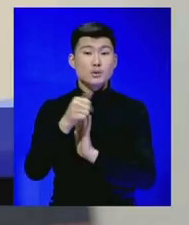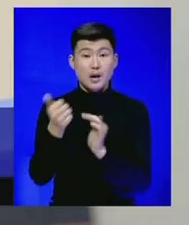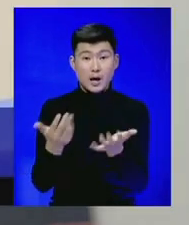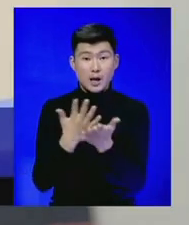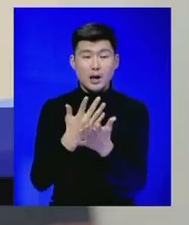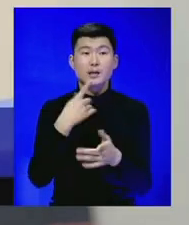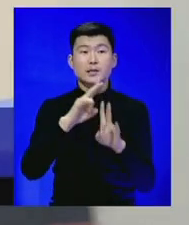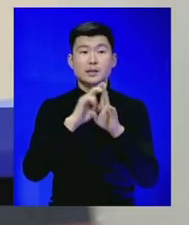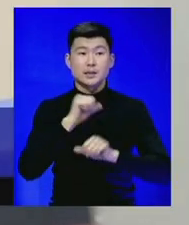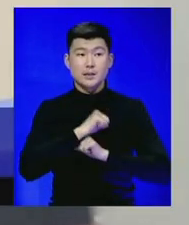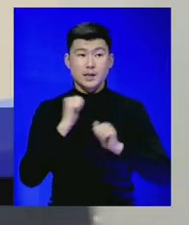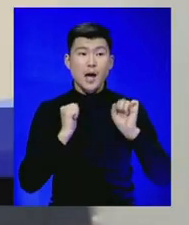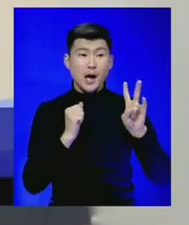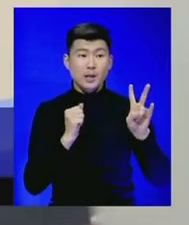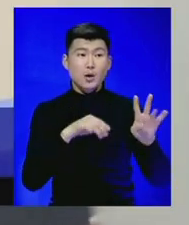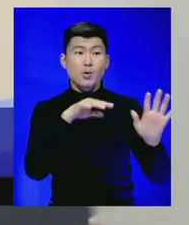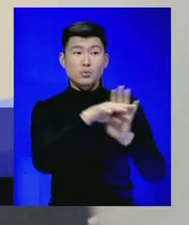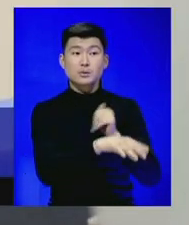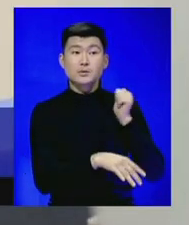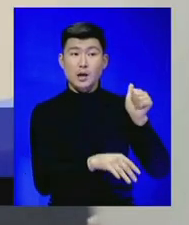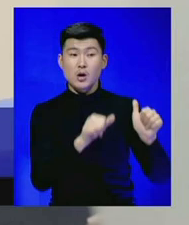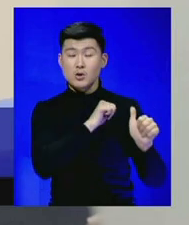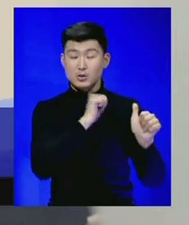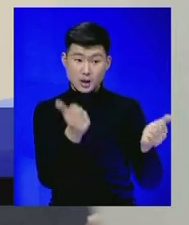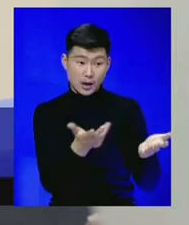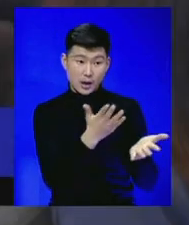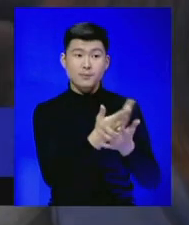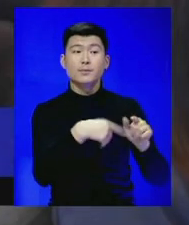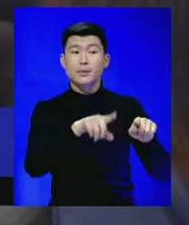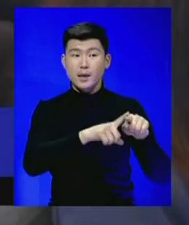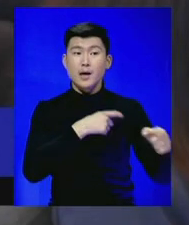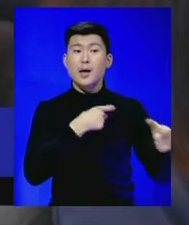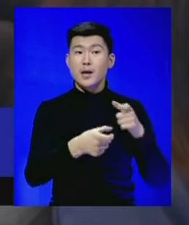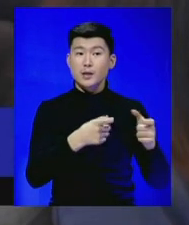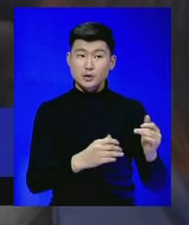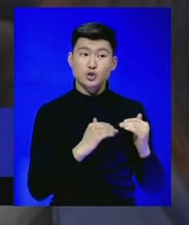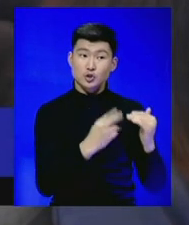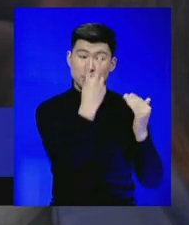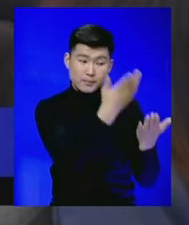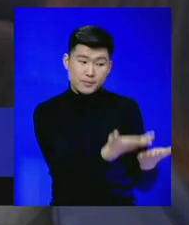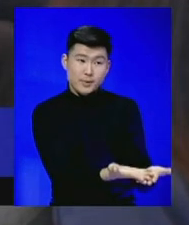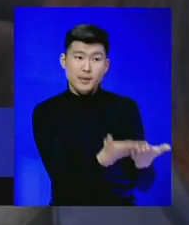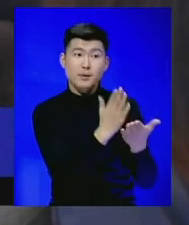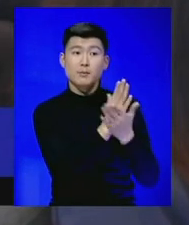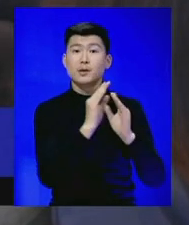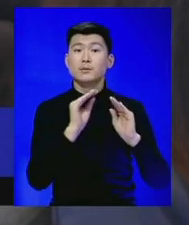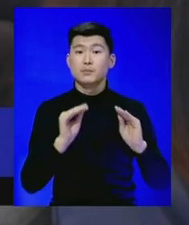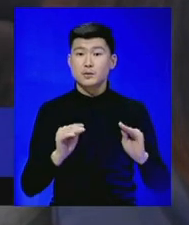иргэд аж ахуйн нэгжүүдэд өргөн хүрээтэй, өрөө өгөөжтэй байх зэрэгцээ эдийн засгийн өсөлтийг дэмжих юм.